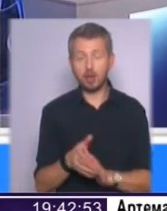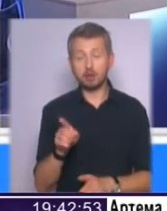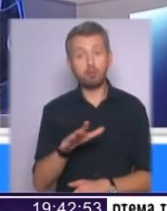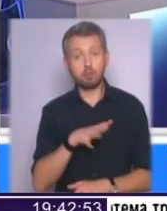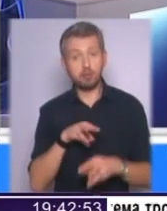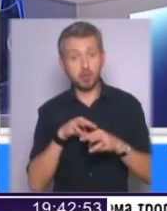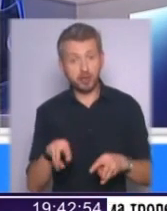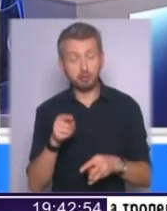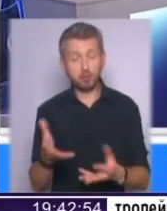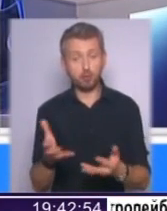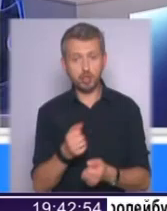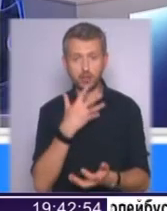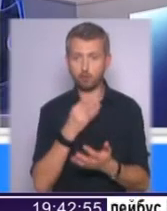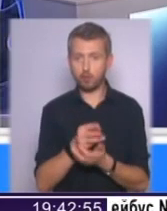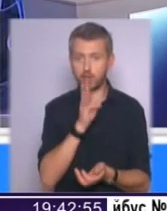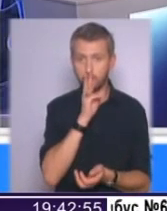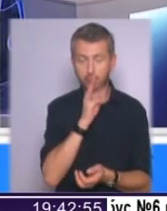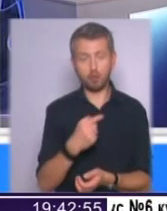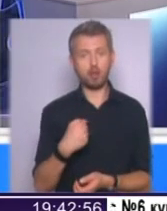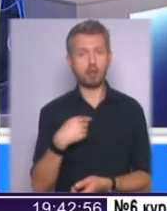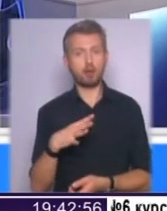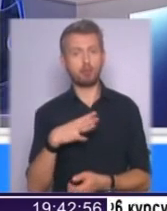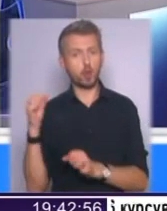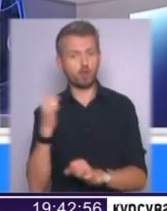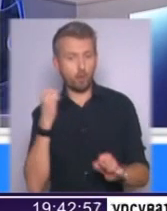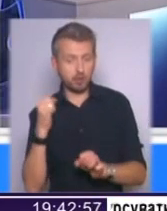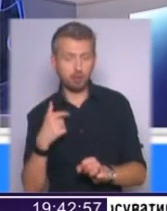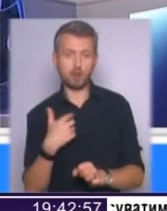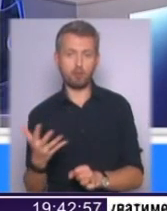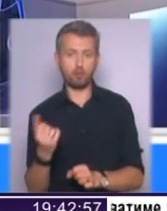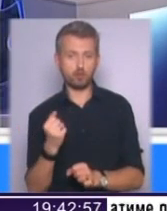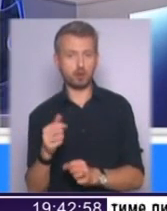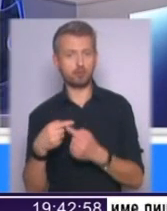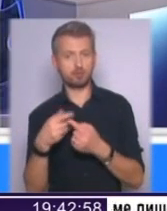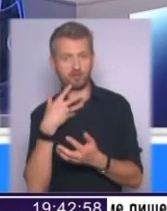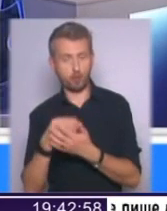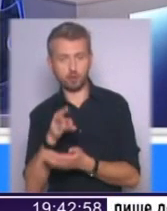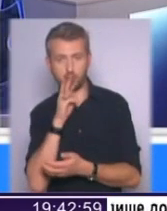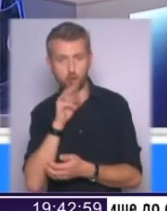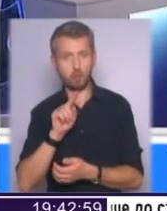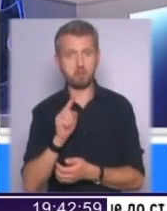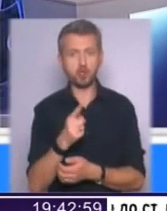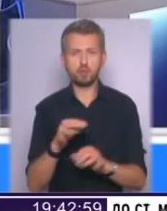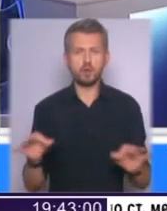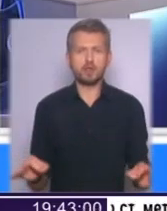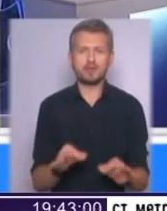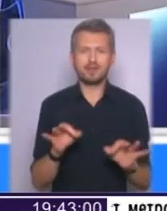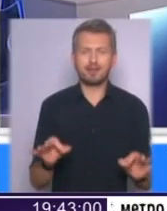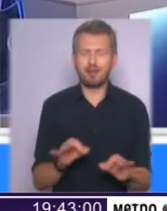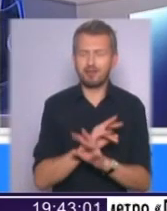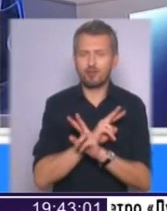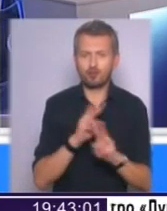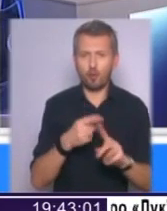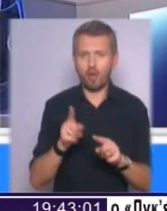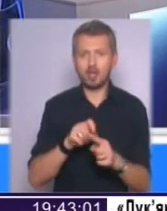получал свою зарплату. Я был, допустим, дворником, я получал свою зарплату. Почему никогда никто